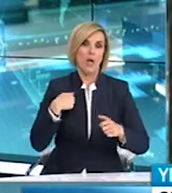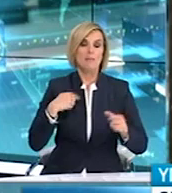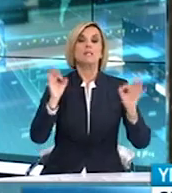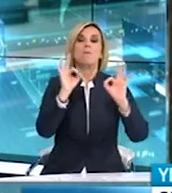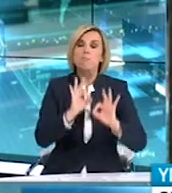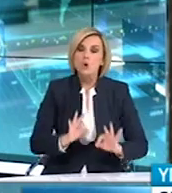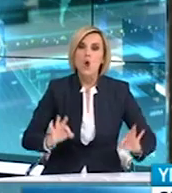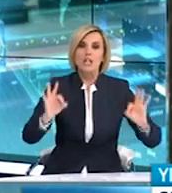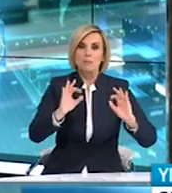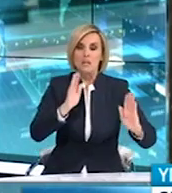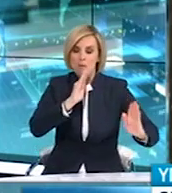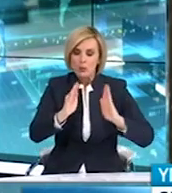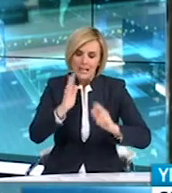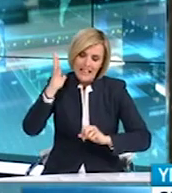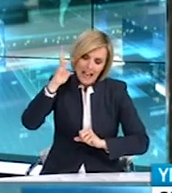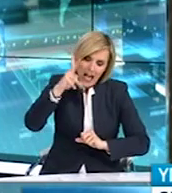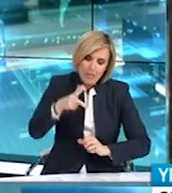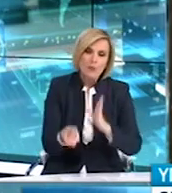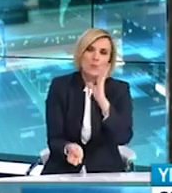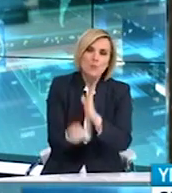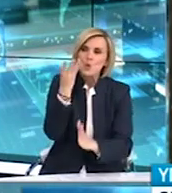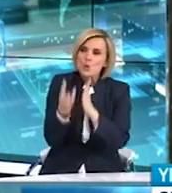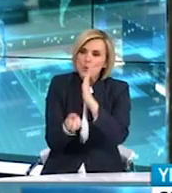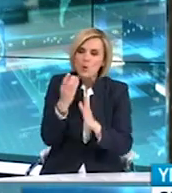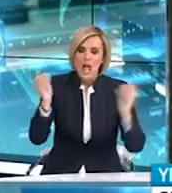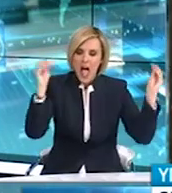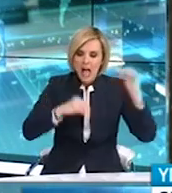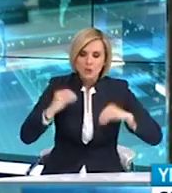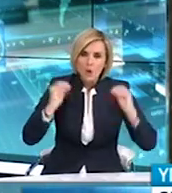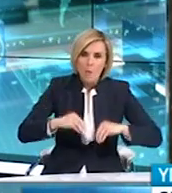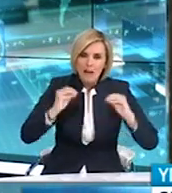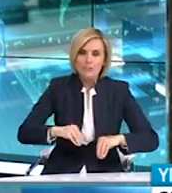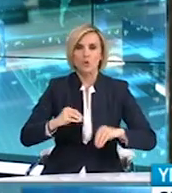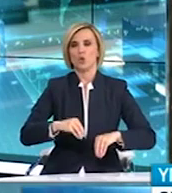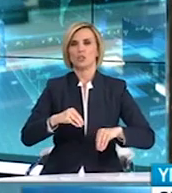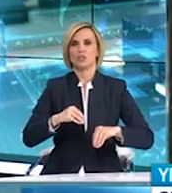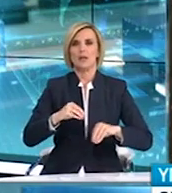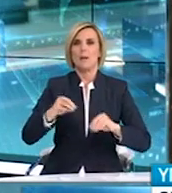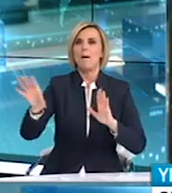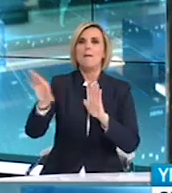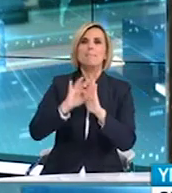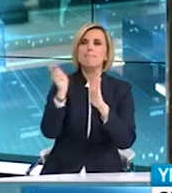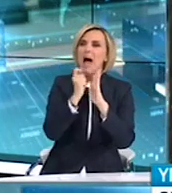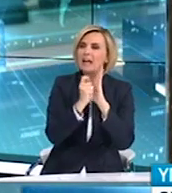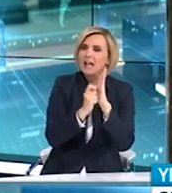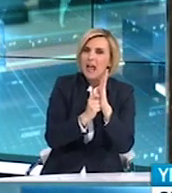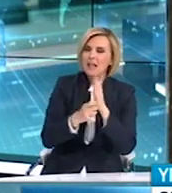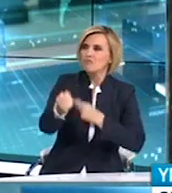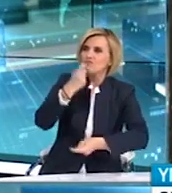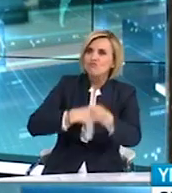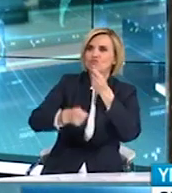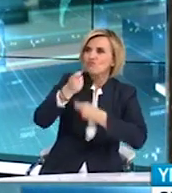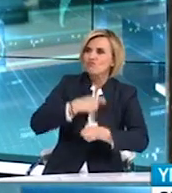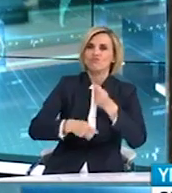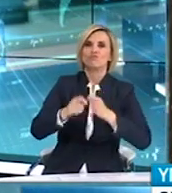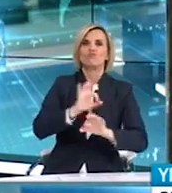αυτή την κατεύθυνση. Κάθε μέρα καινούριος εξοπλισμός έρχεται στο σύστημα. Παραγγελίες εκτελούνται προκειμένου να έχουμε